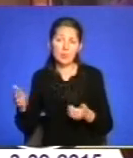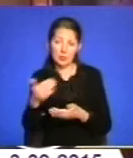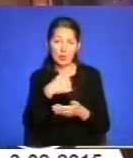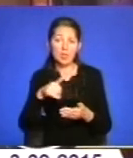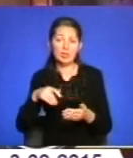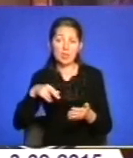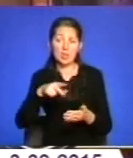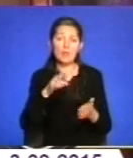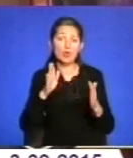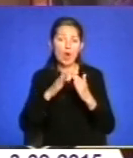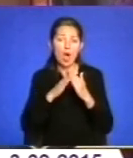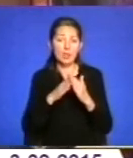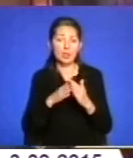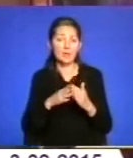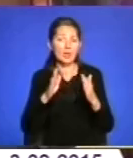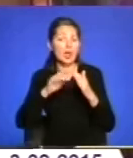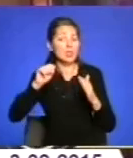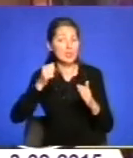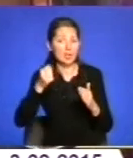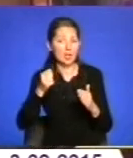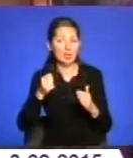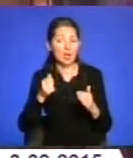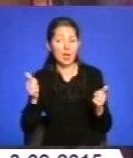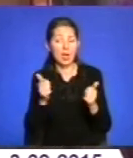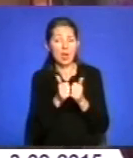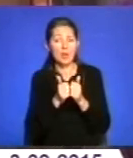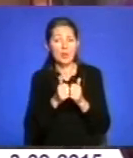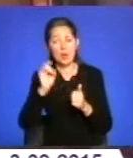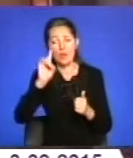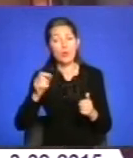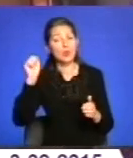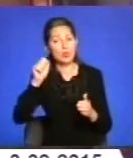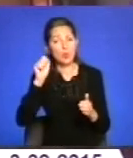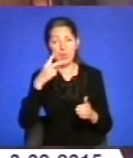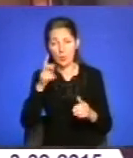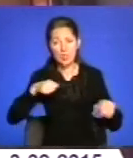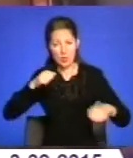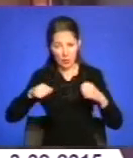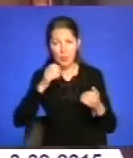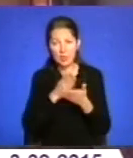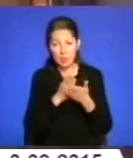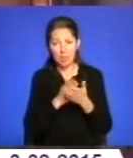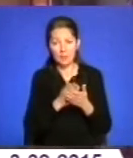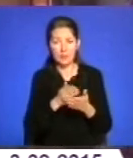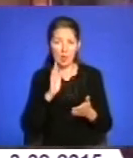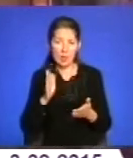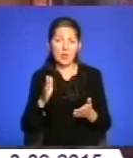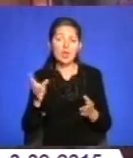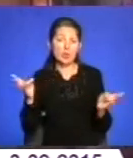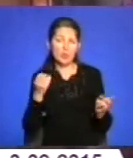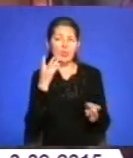закриті, довкола віконами стукали, гримали, було закрито. Побачили, ровер є, бо він не раз, як десь там треба було йому переїхати, сідав по селі на ровер,